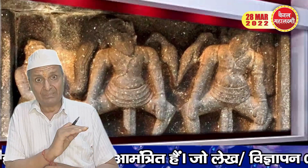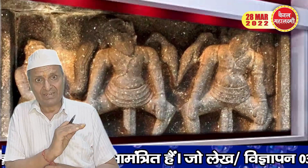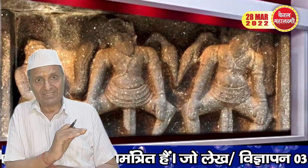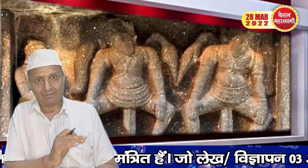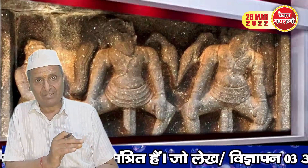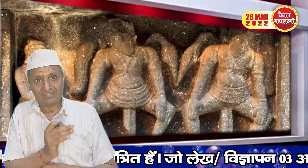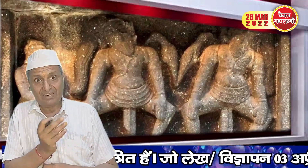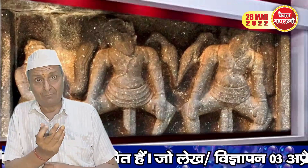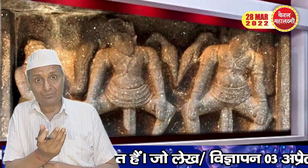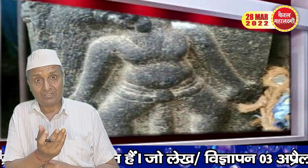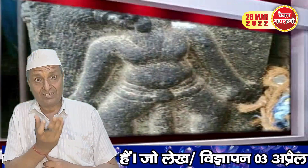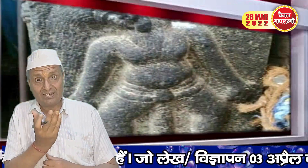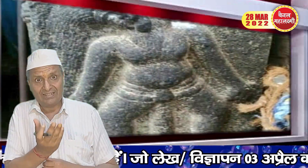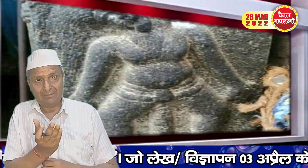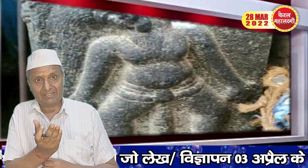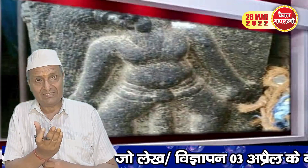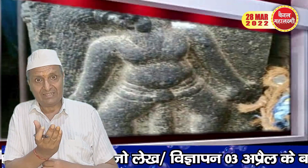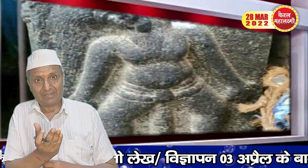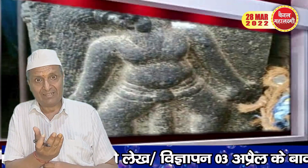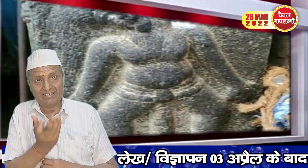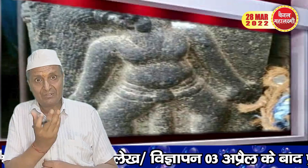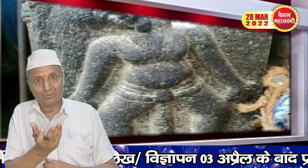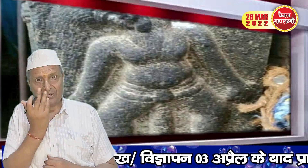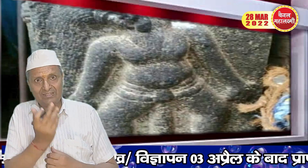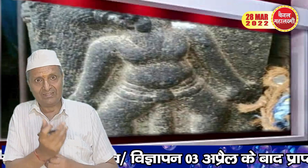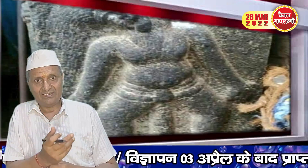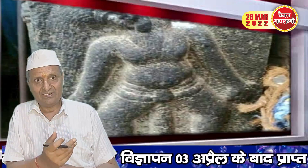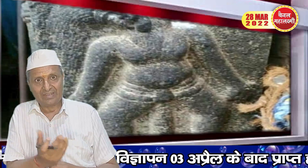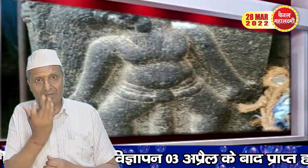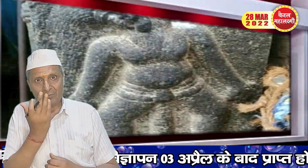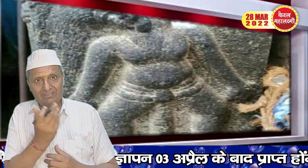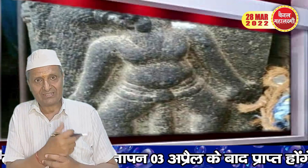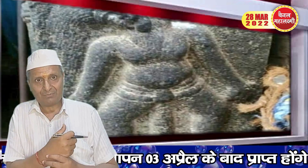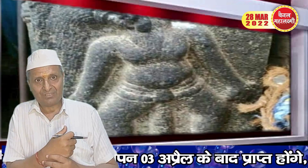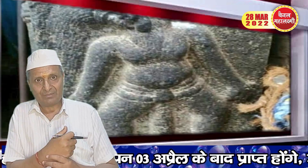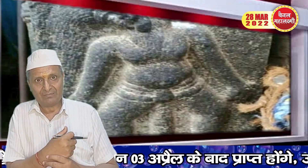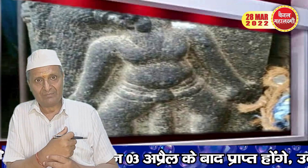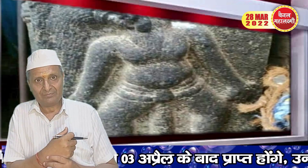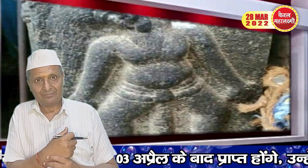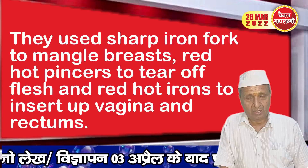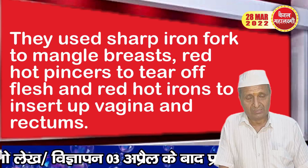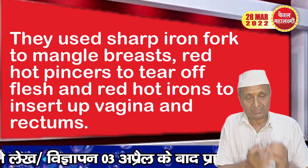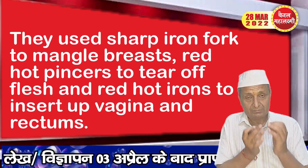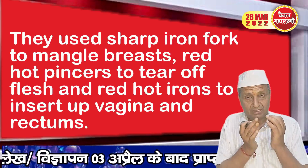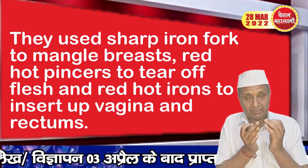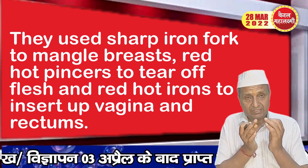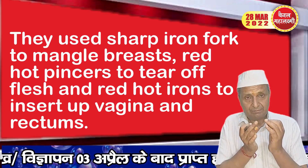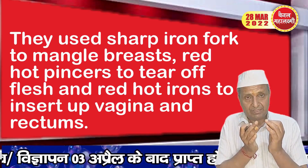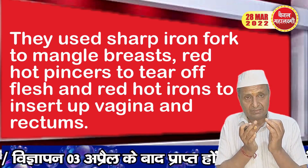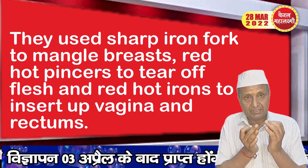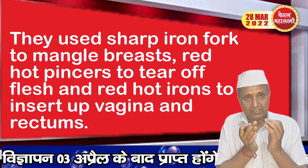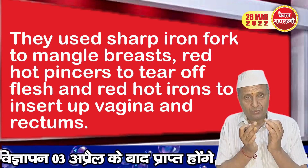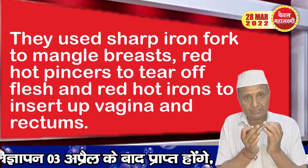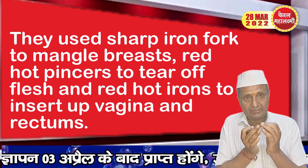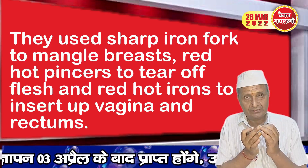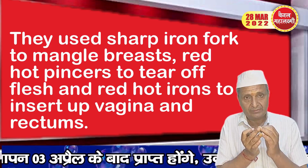हैं। यह सूलिया आज भी बताती हैं मद्रास टू मुंबई, मद्रास टू मदुरई, एक दिन में एक रात में क्या हुआ था जब 50,000